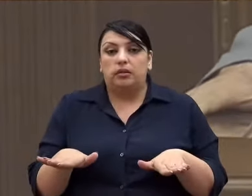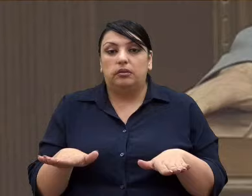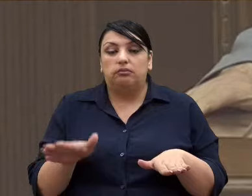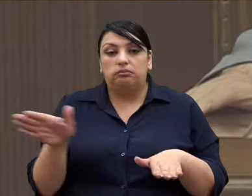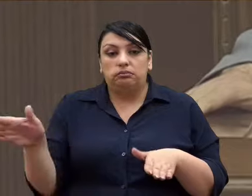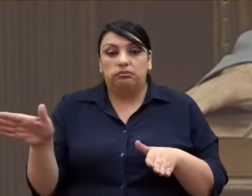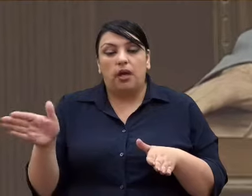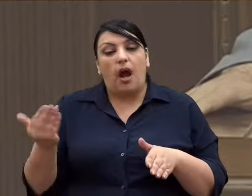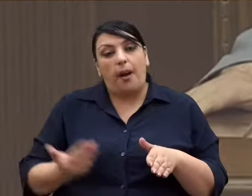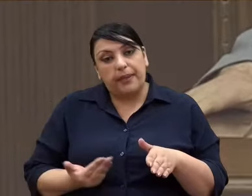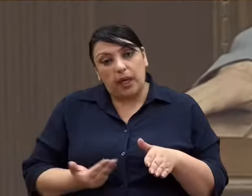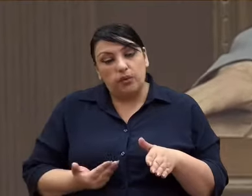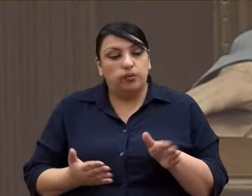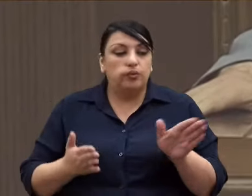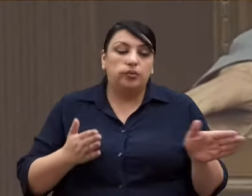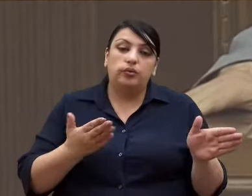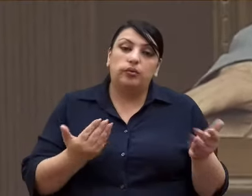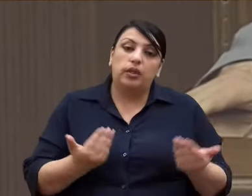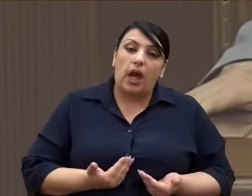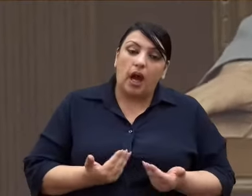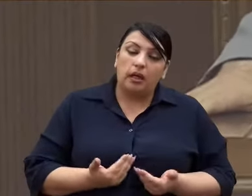կյանքի և մահվան